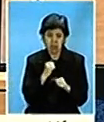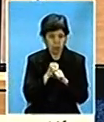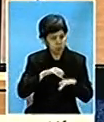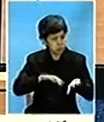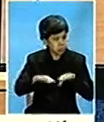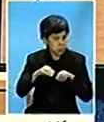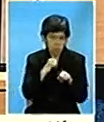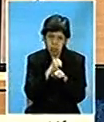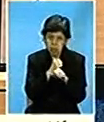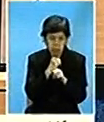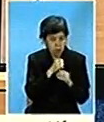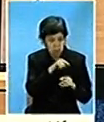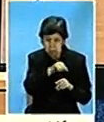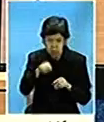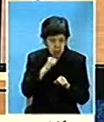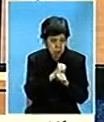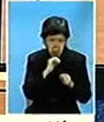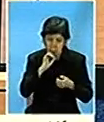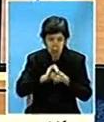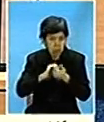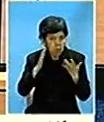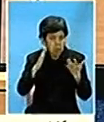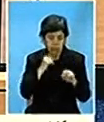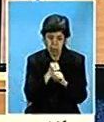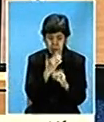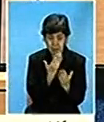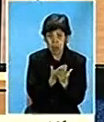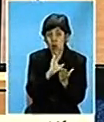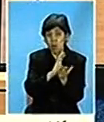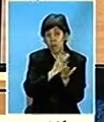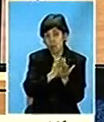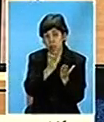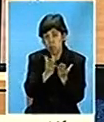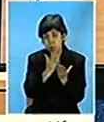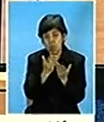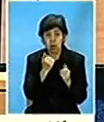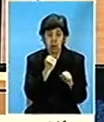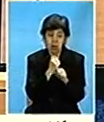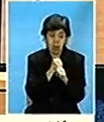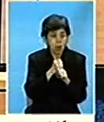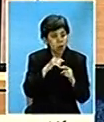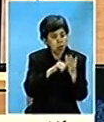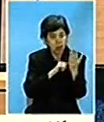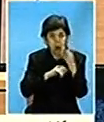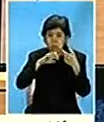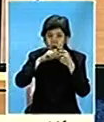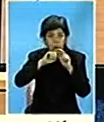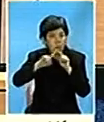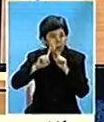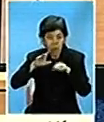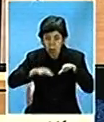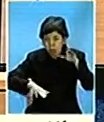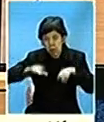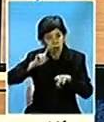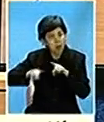ณาการซึ่งกันและกันทำให้การใช้จ่ายงบประมาณลงไปในพื้นที่กระจัดกระจายไม่สามารถประเ